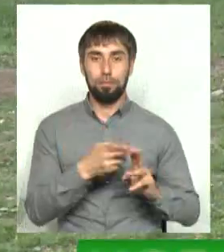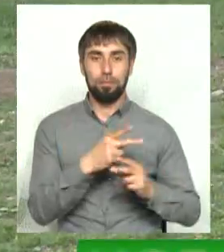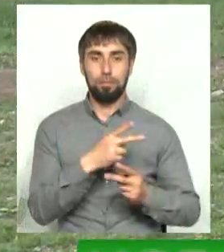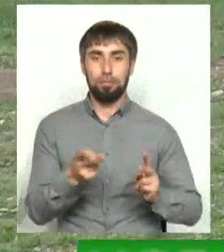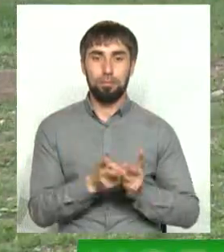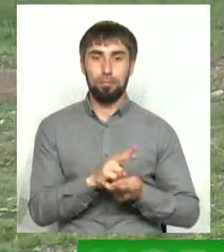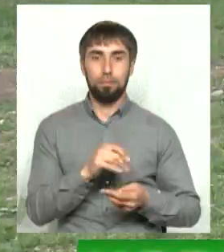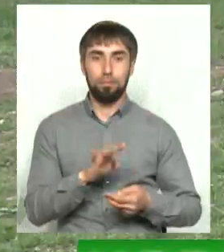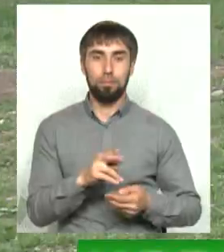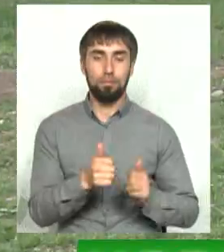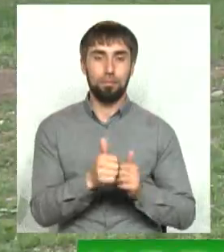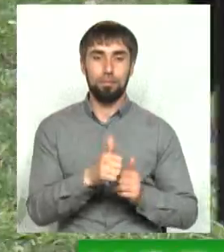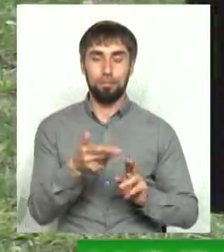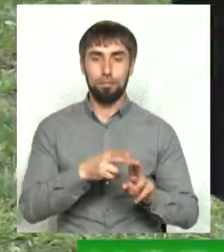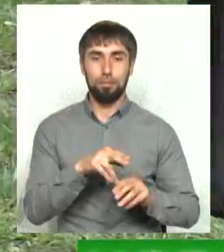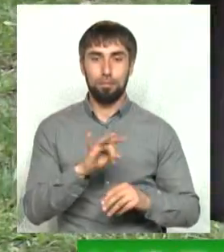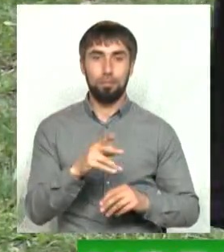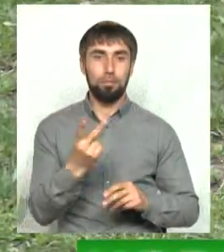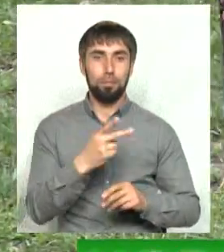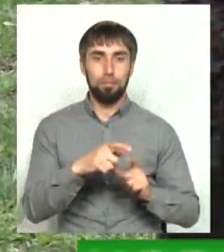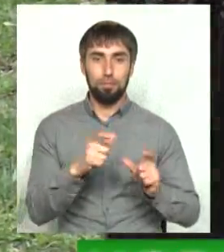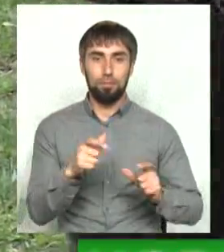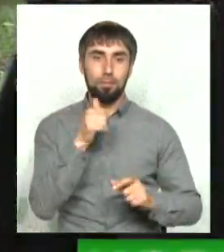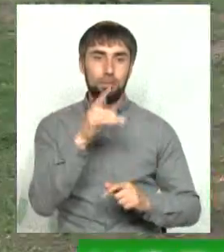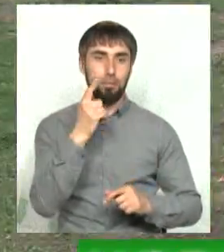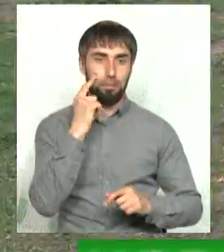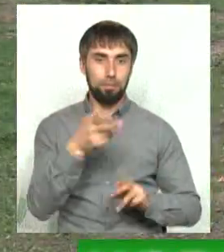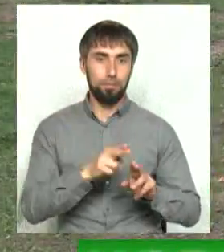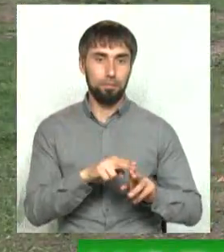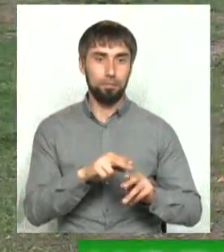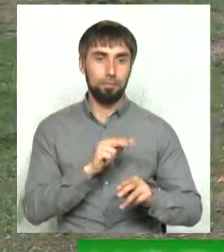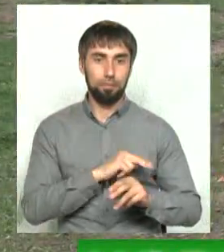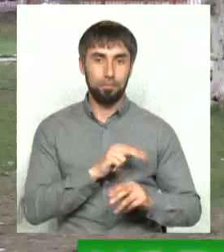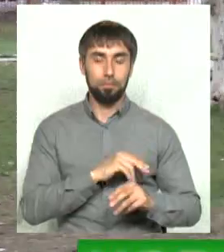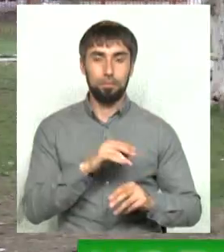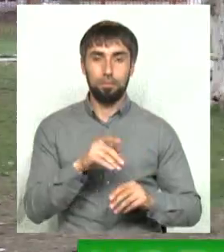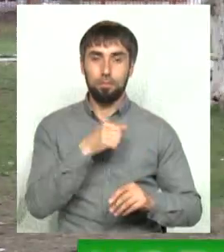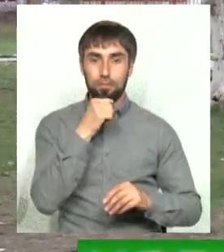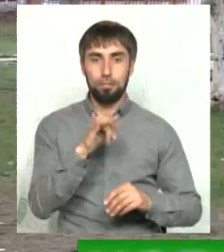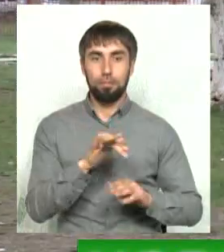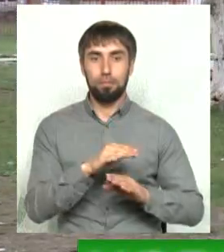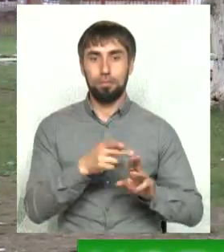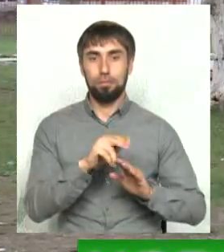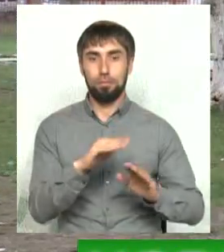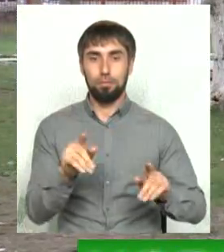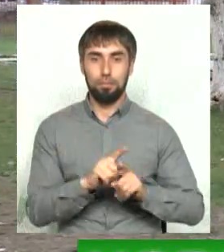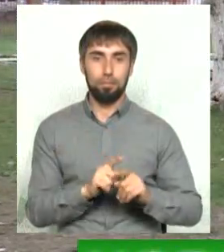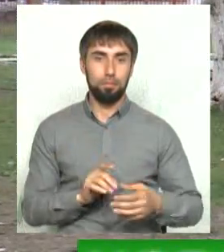парке. Рядом с парком вторая школа. Увидев работающих взрослых, в стороне не остались и школьники. Загрязнять землю